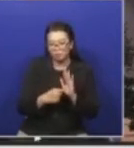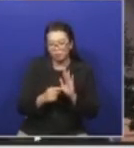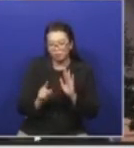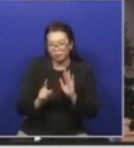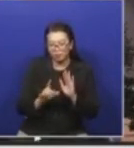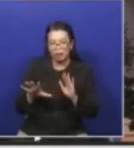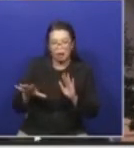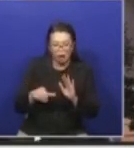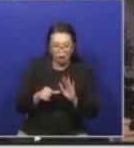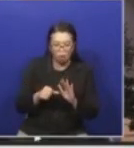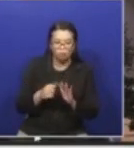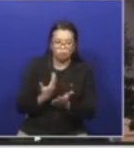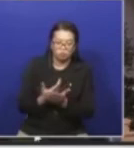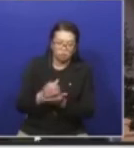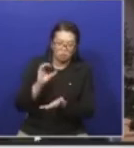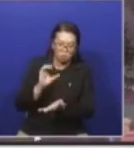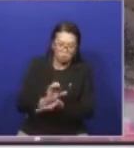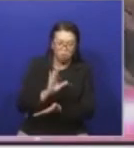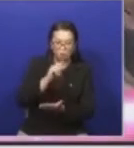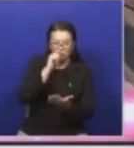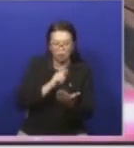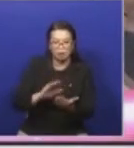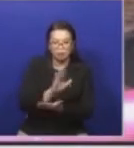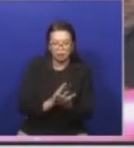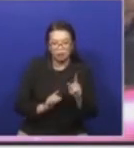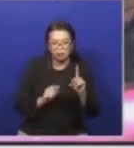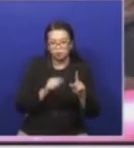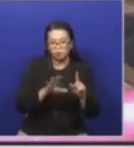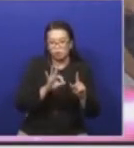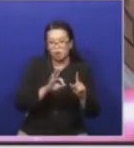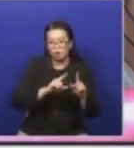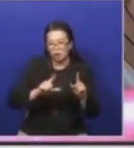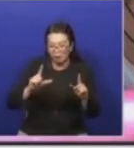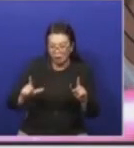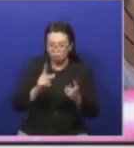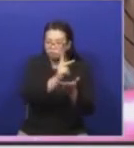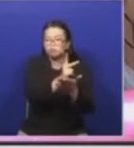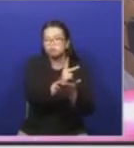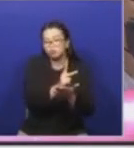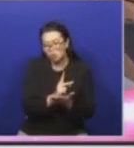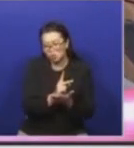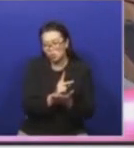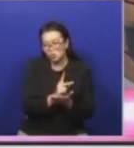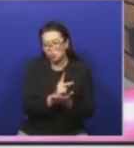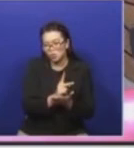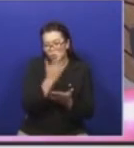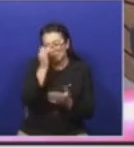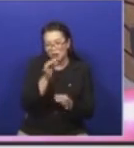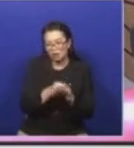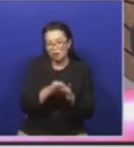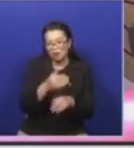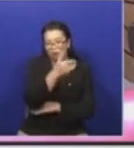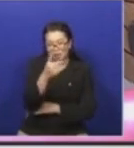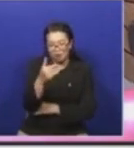ประเทศอย่างใหญ่โต 1.9 ล้านล้านบาทเป็นกู้1ล้านล้านบาทเป็นการใช้สภาพคล่องของธนาคารแห่งประเทศไทยอีก